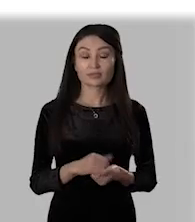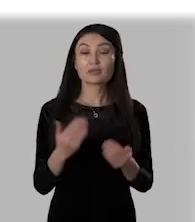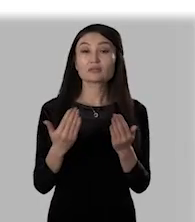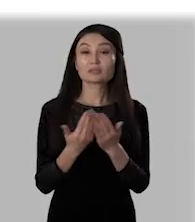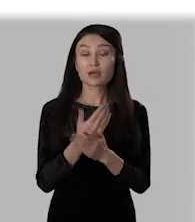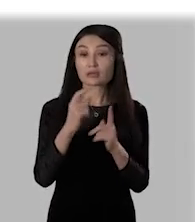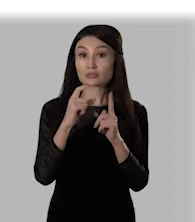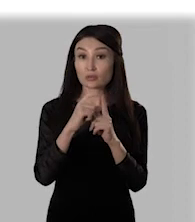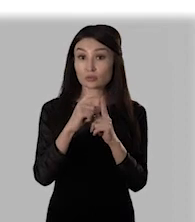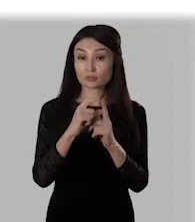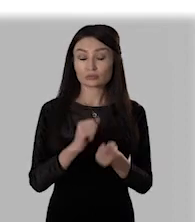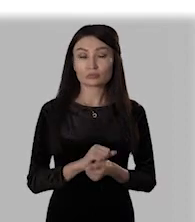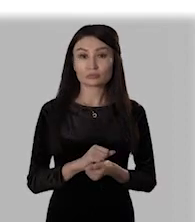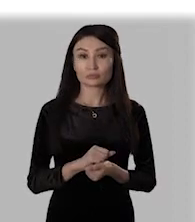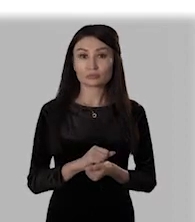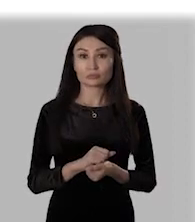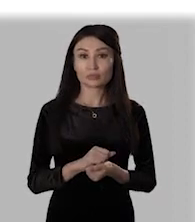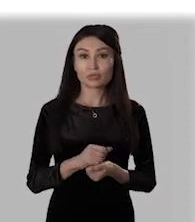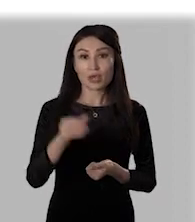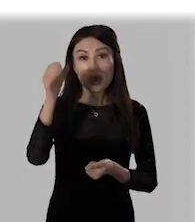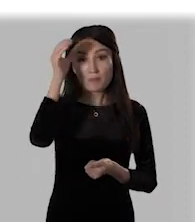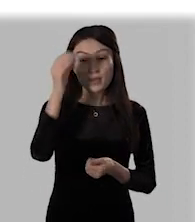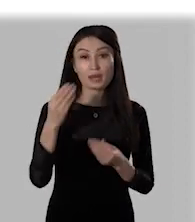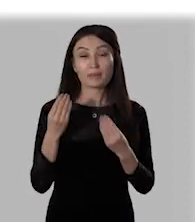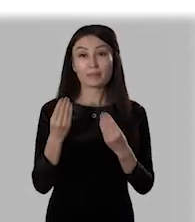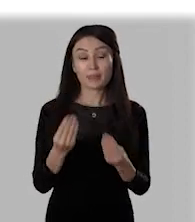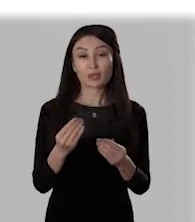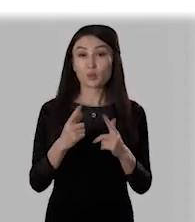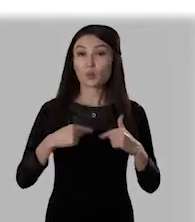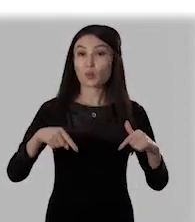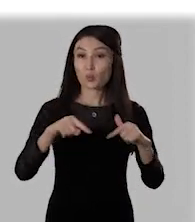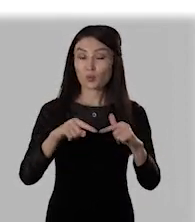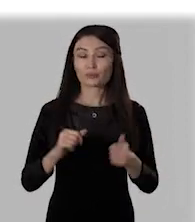Жаңы сөз. Билим берүү уюму.